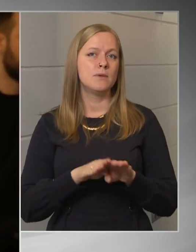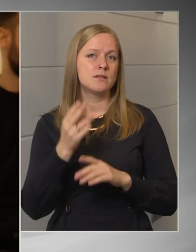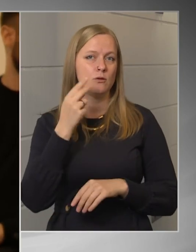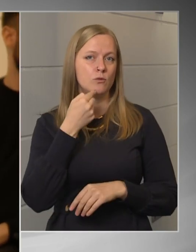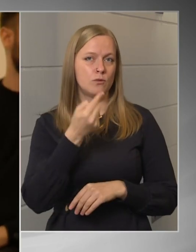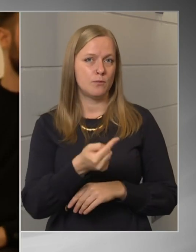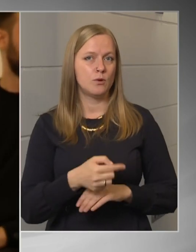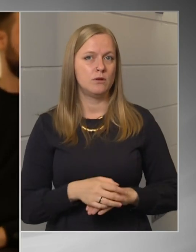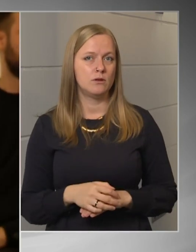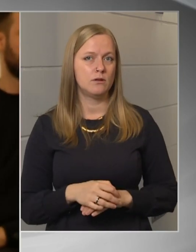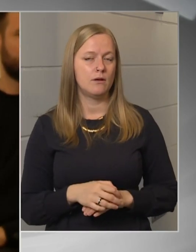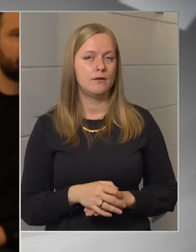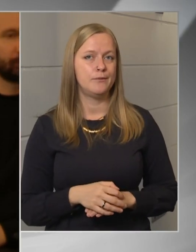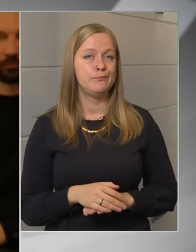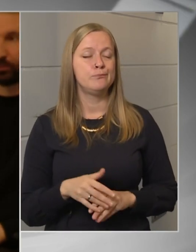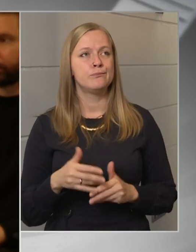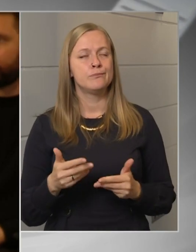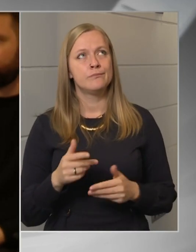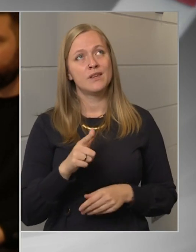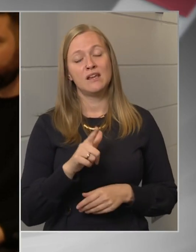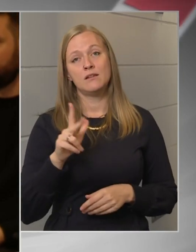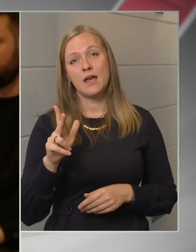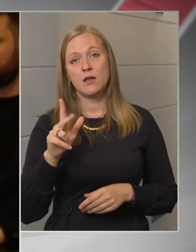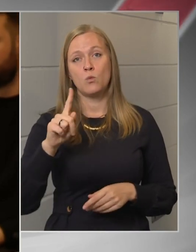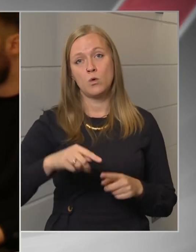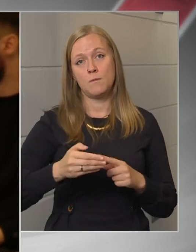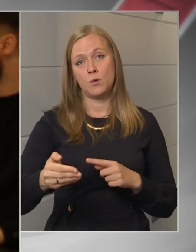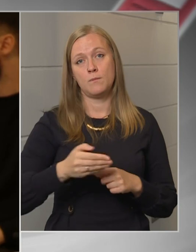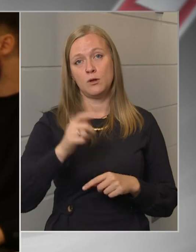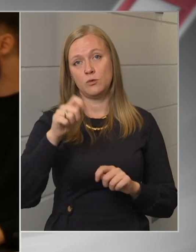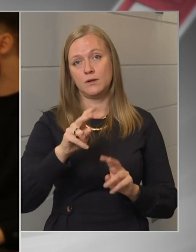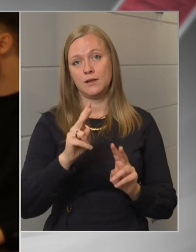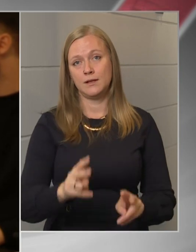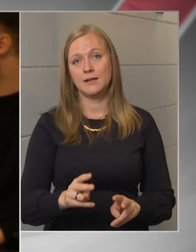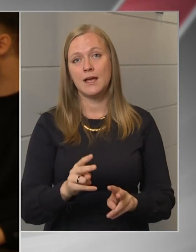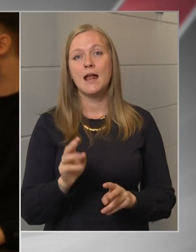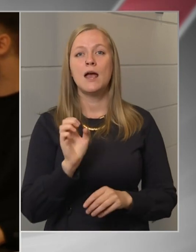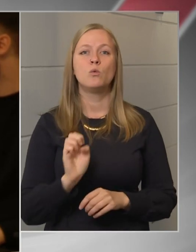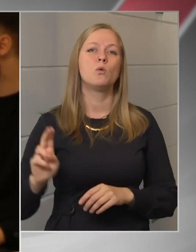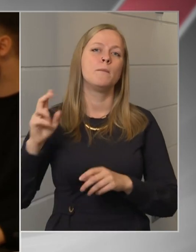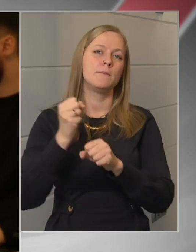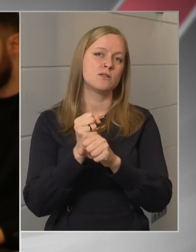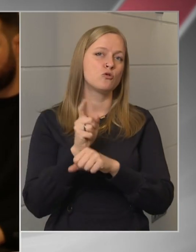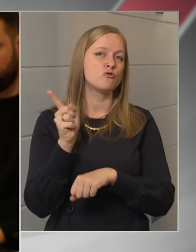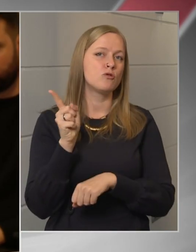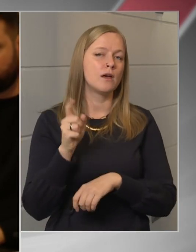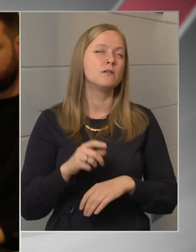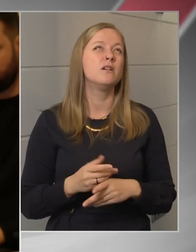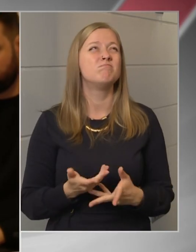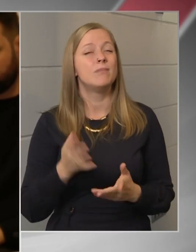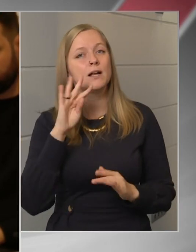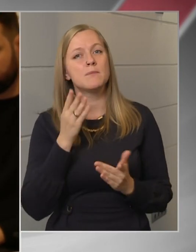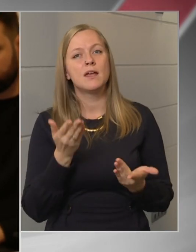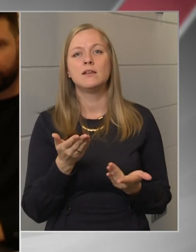mondta, hogy két-három hónapon belül dönteni kell az Európai Bizottságnak. Hát elképzelhető, hogy